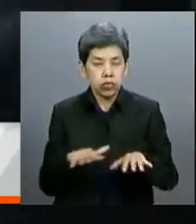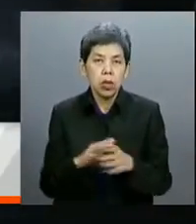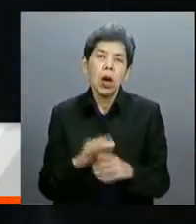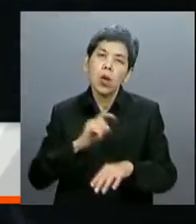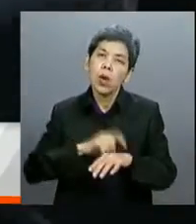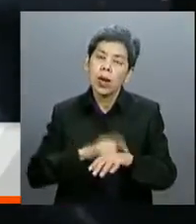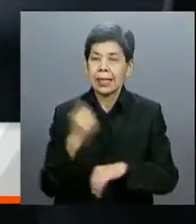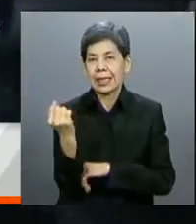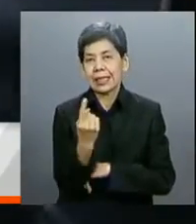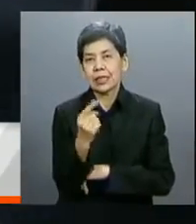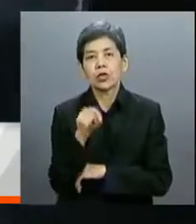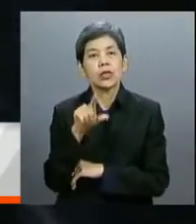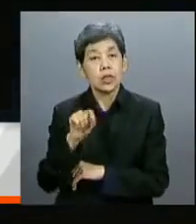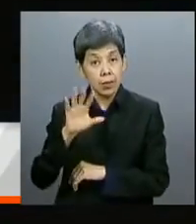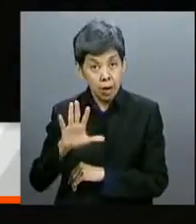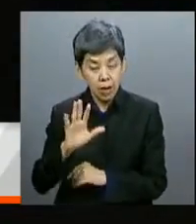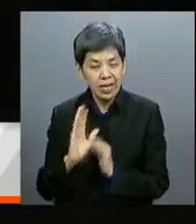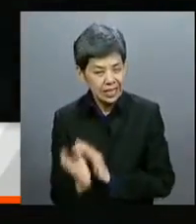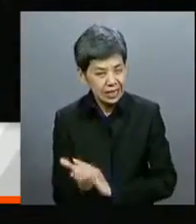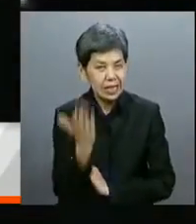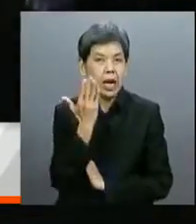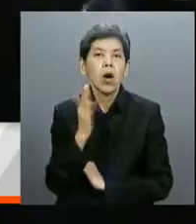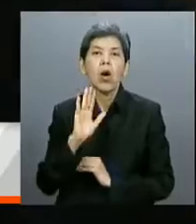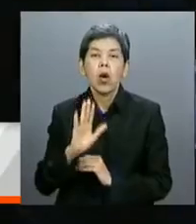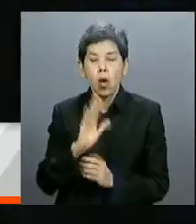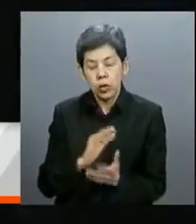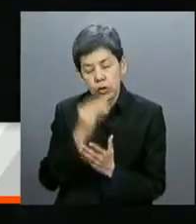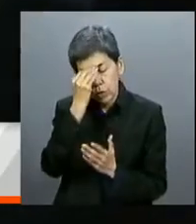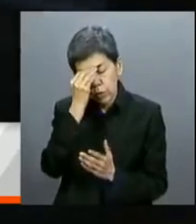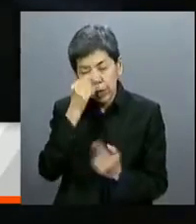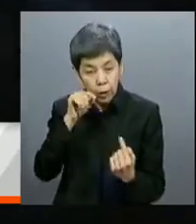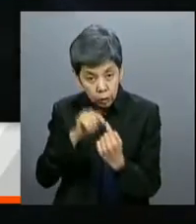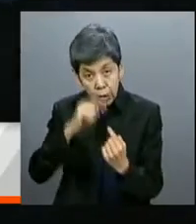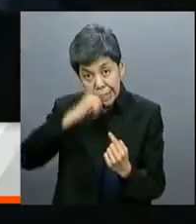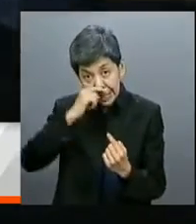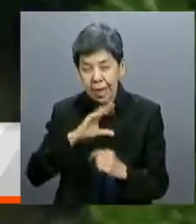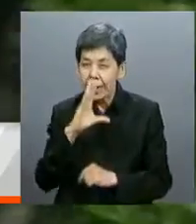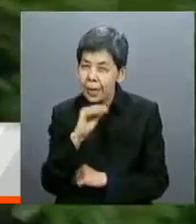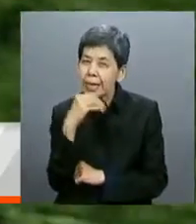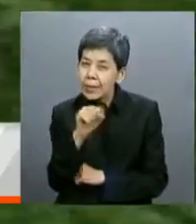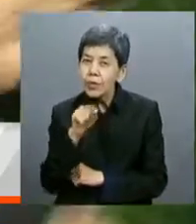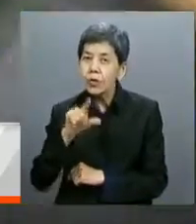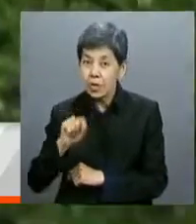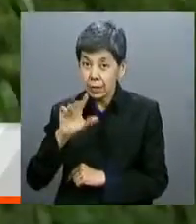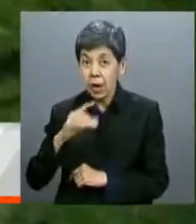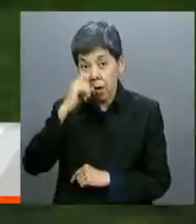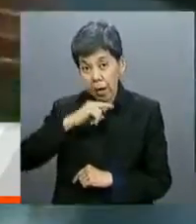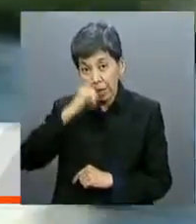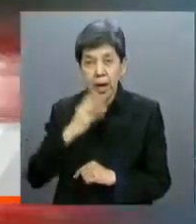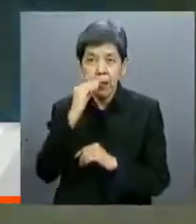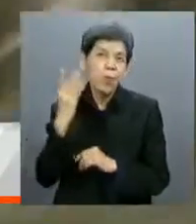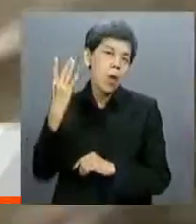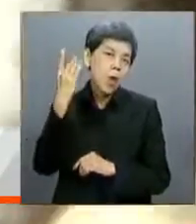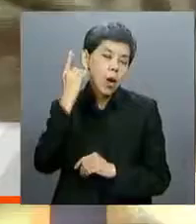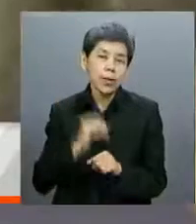เมื่อเวลา 1:25นเช้ามืดวันนี้ตามเวลาท้องถิ่นตรงกับ22:25นเมื่อคืนที่